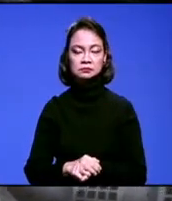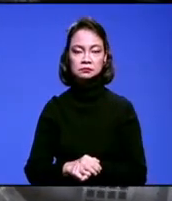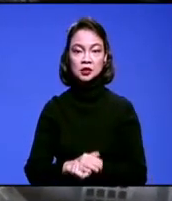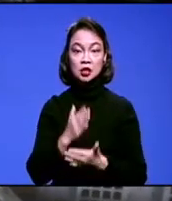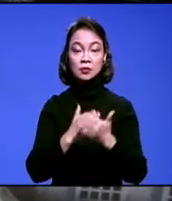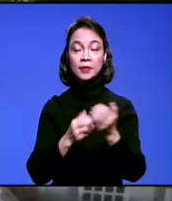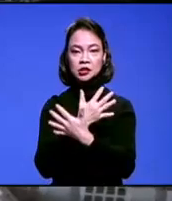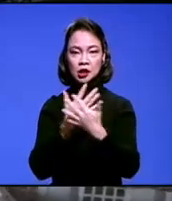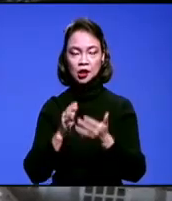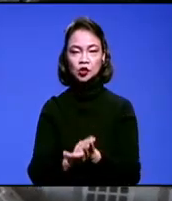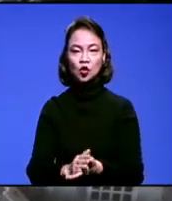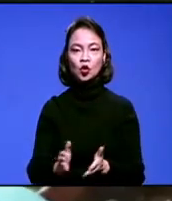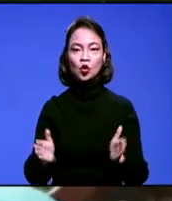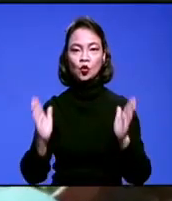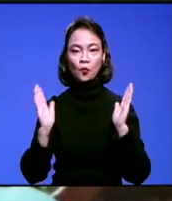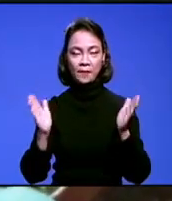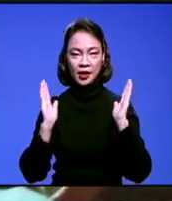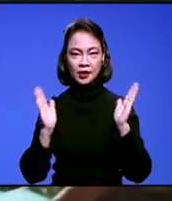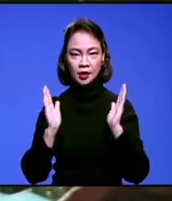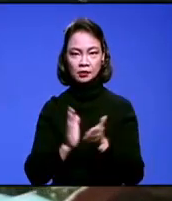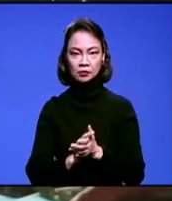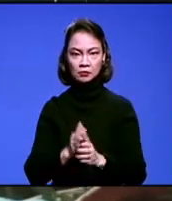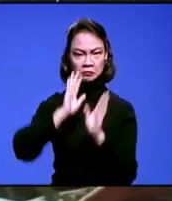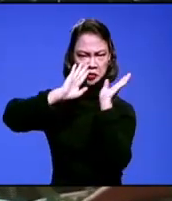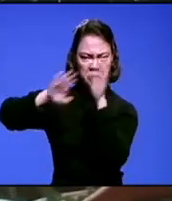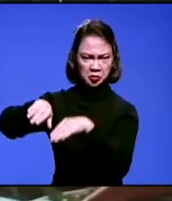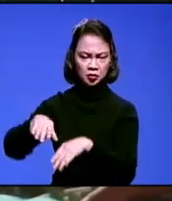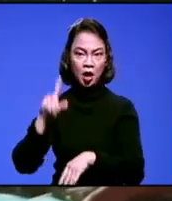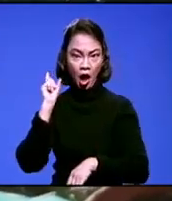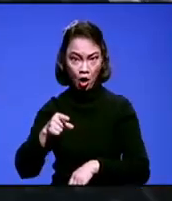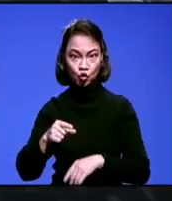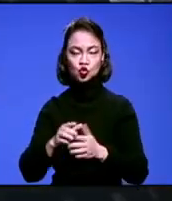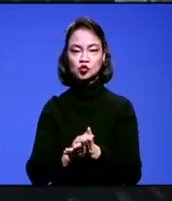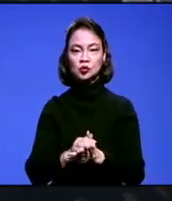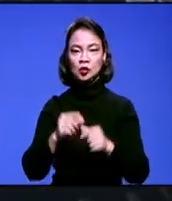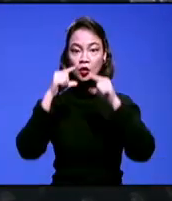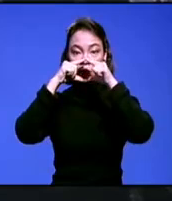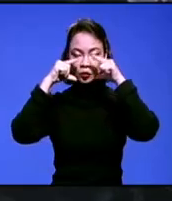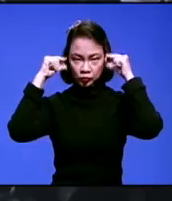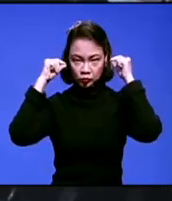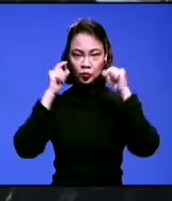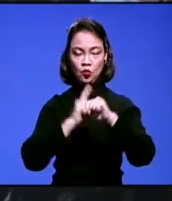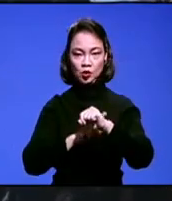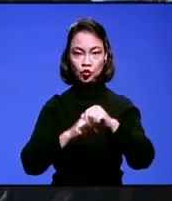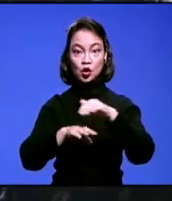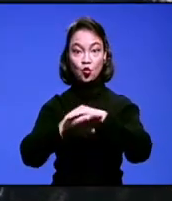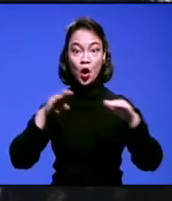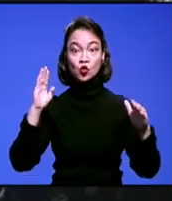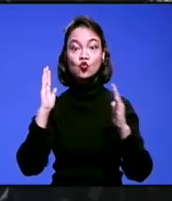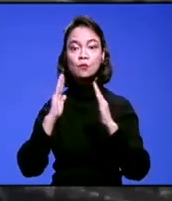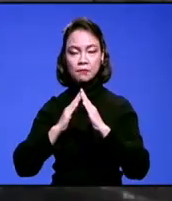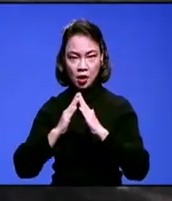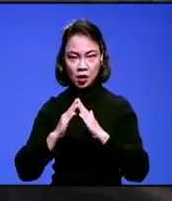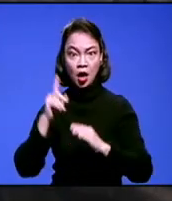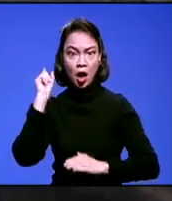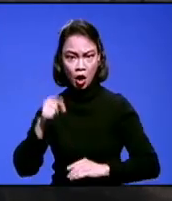Sebagian masyarakat Kota Medan masih mengabaikan aturan pemerintah yang mewajibkan penggunaan masker saat berada di luar rumah.